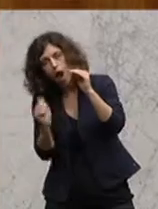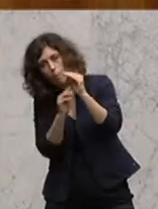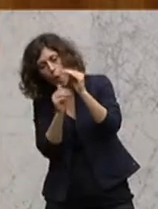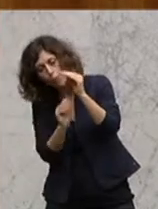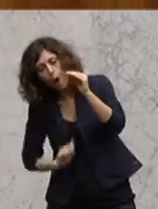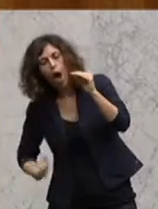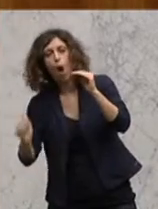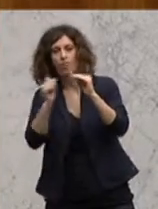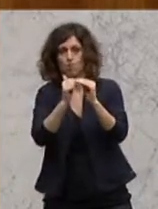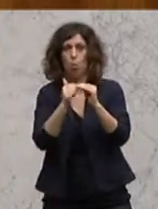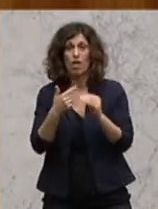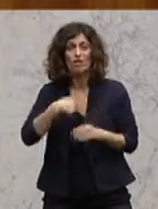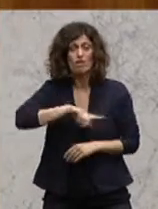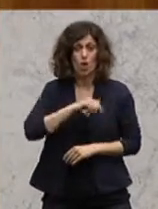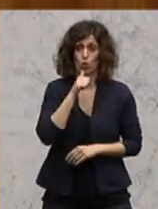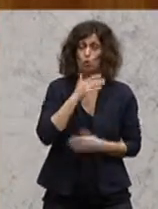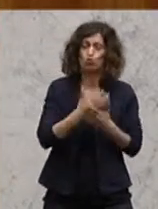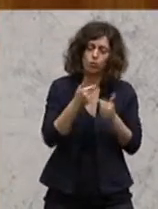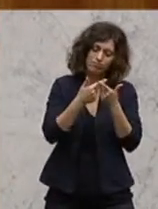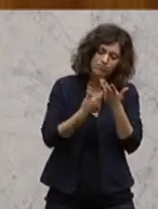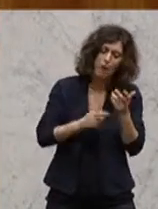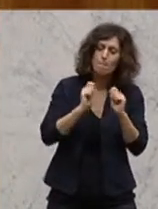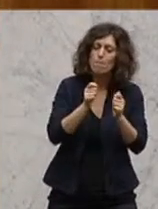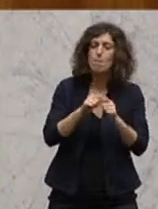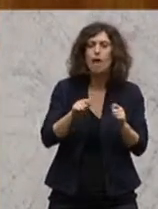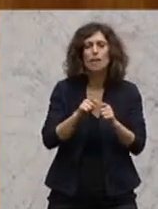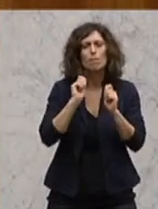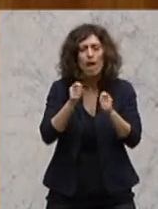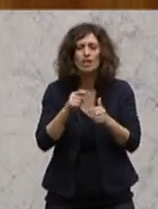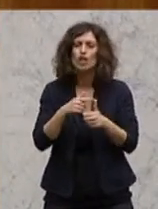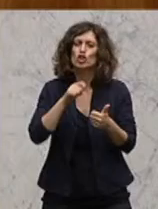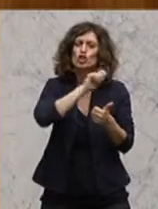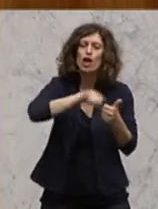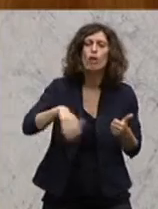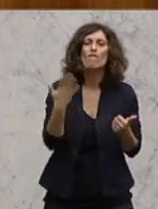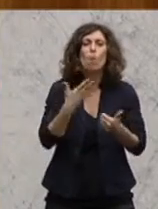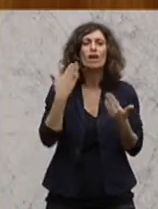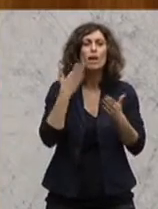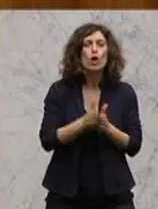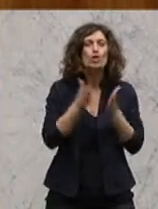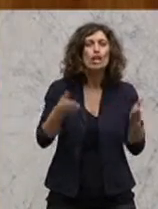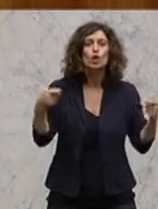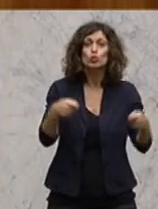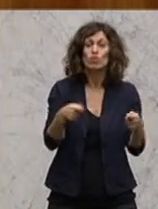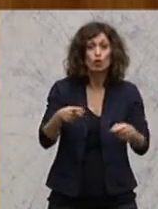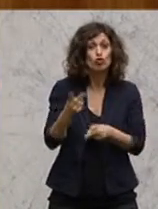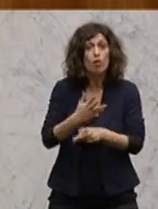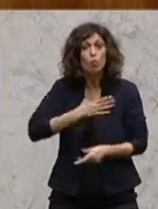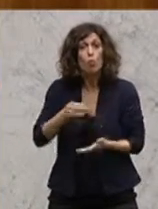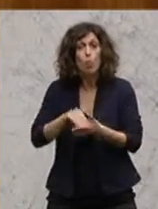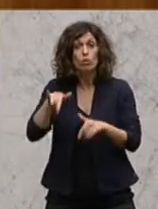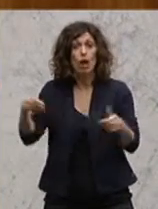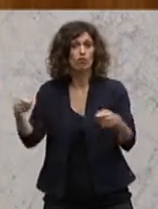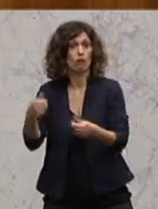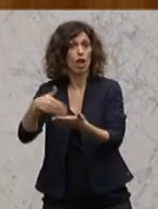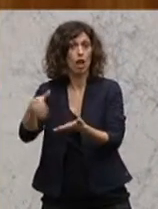haben unterschiedlichste Maßnahmen beantragt. Einmal die Streichung aller klimaschädlichen Subventionen, für die der Staat immer noch Geld ausgibt.